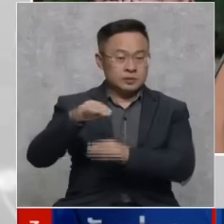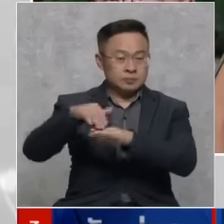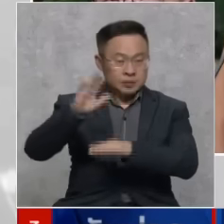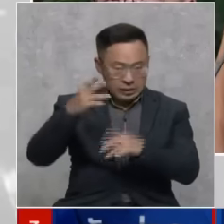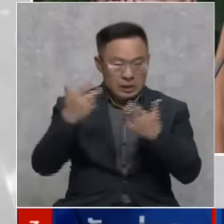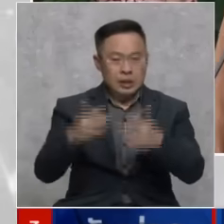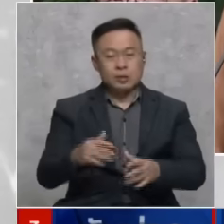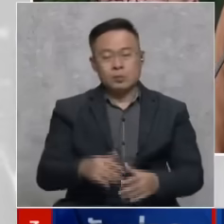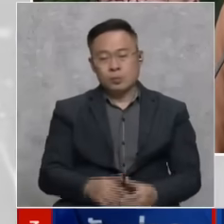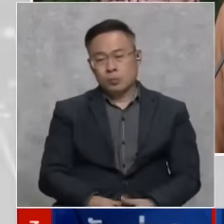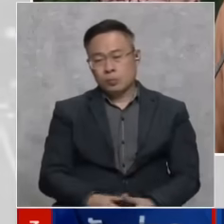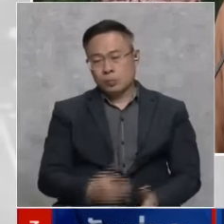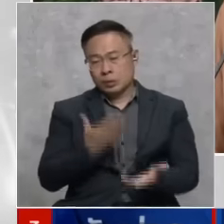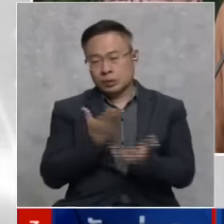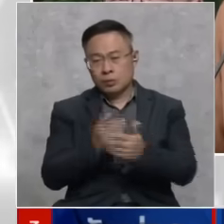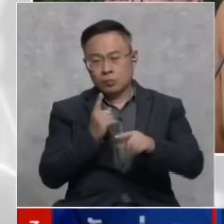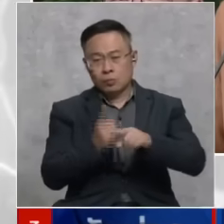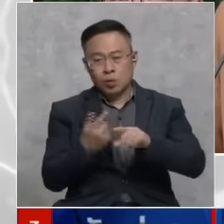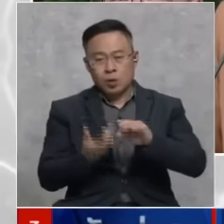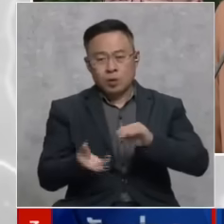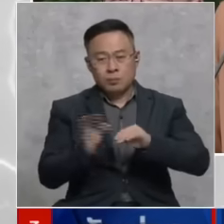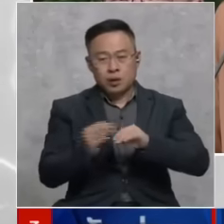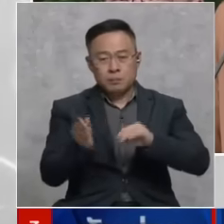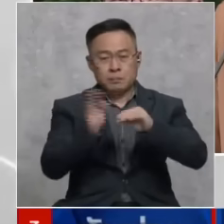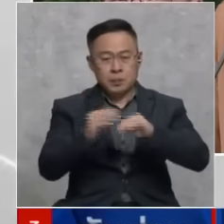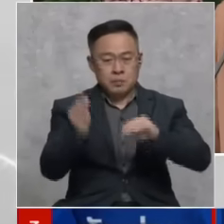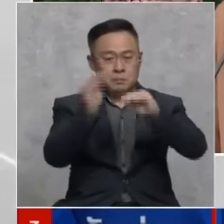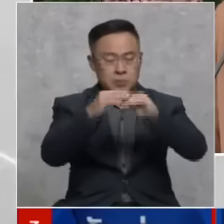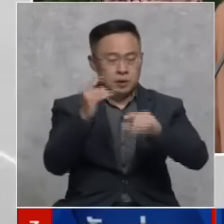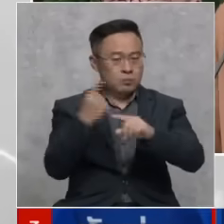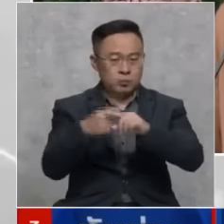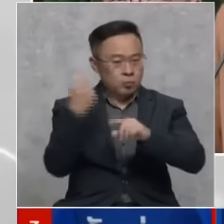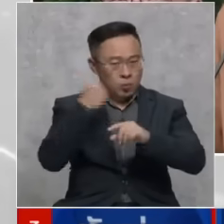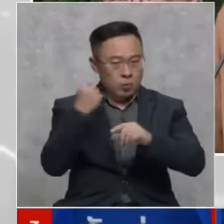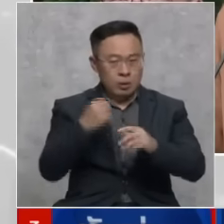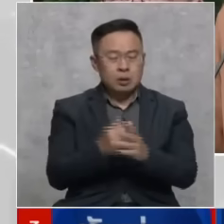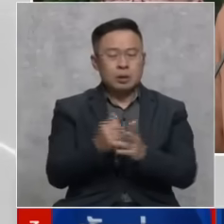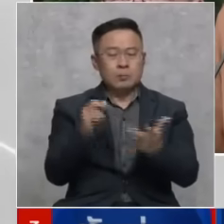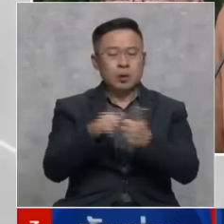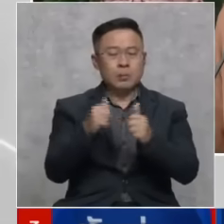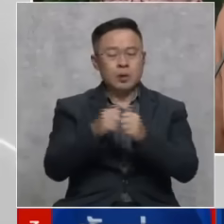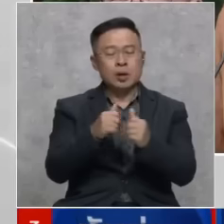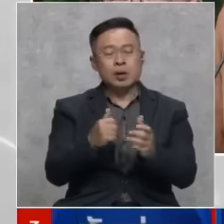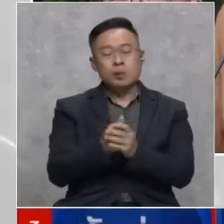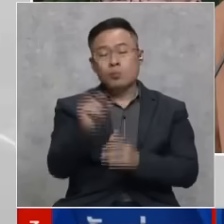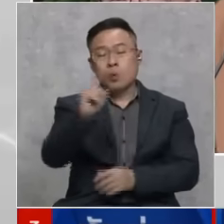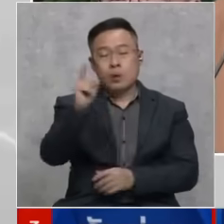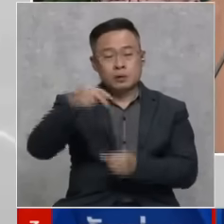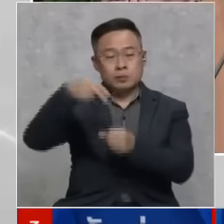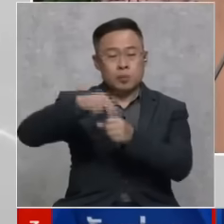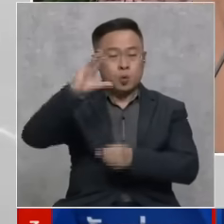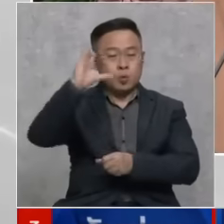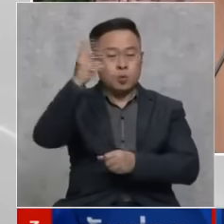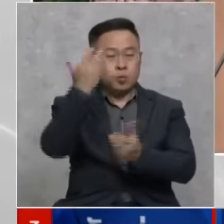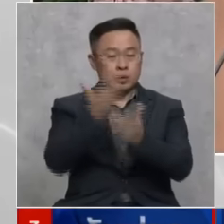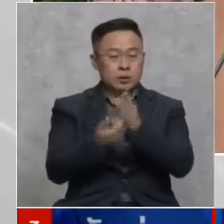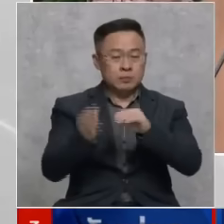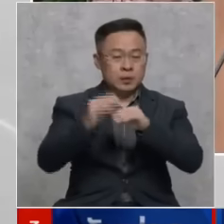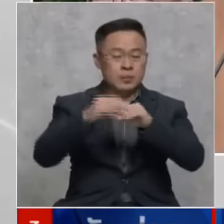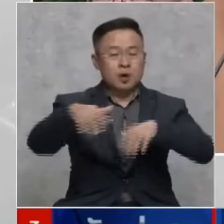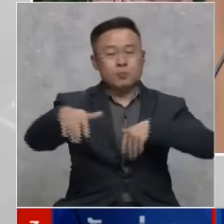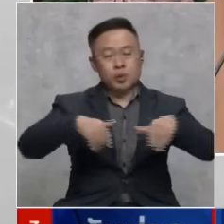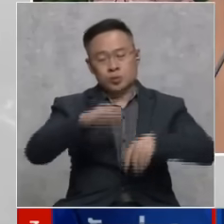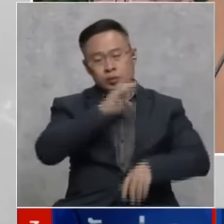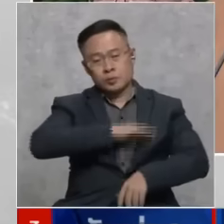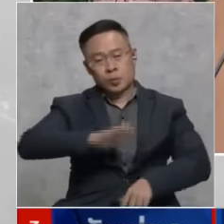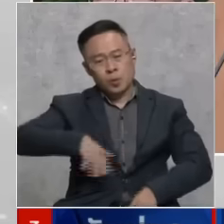น้ำมันในตลาดโลกมันอาจจะปรับสูงขึ้นมันอาจจะมีผลในหลากหลายมิติด้วยกันนะคะแต่ทั้งนี้ทั้งนั้นชาวบ้านที่ใช้เบนซินเขาก็ถาม